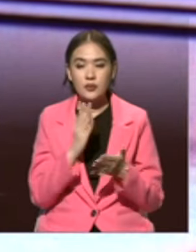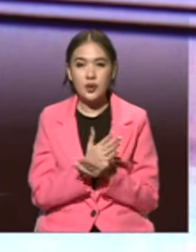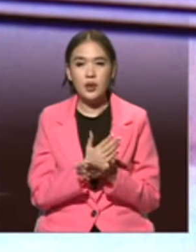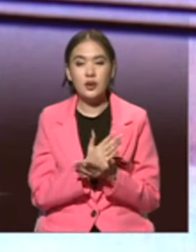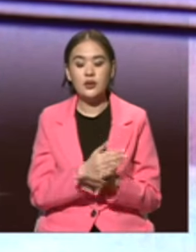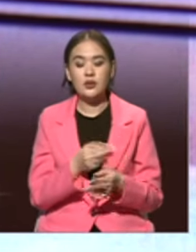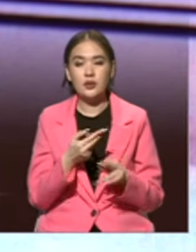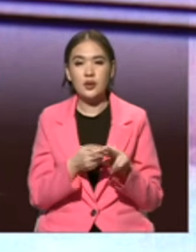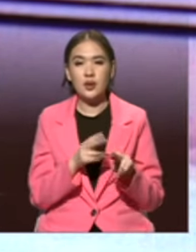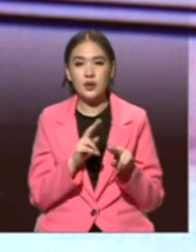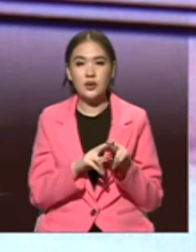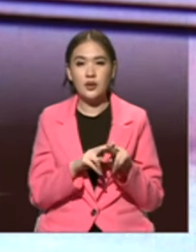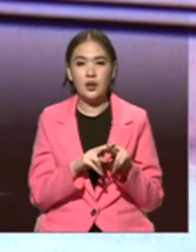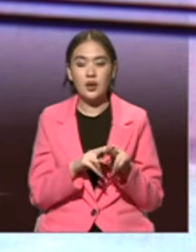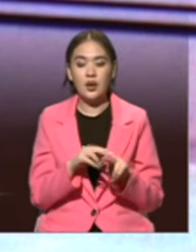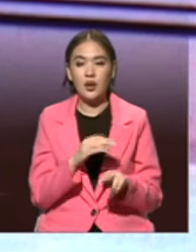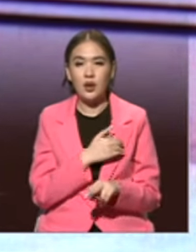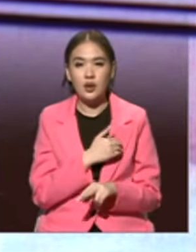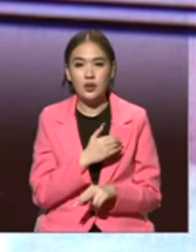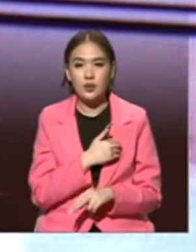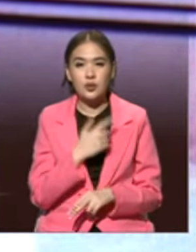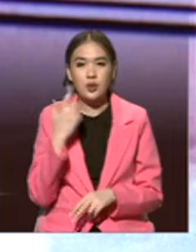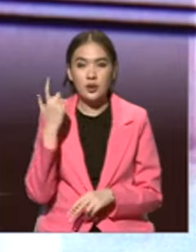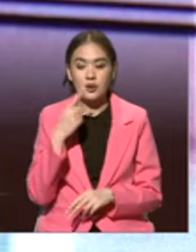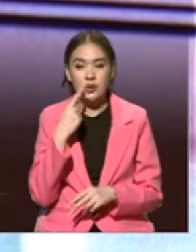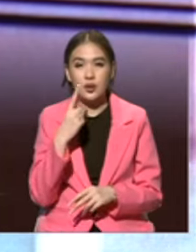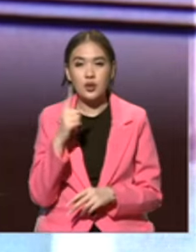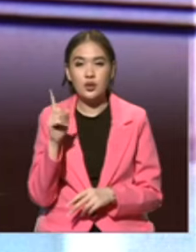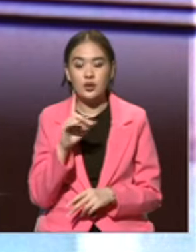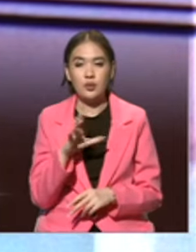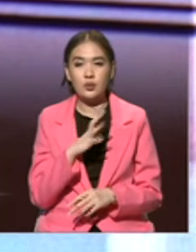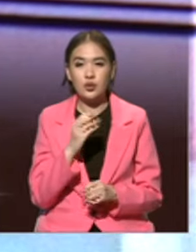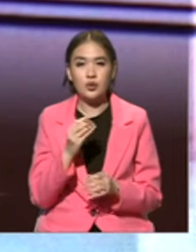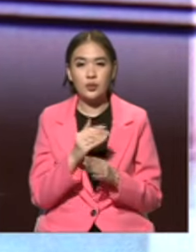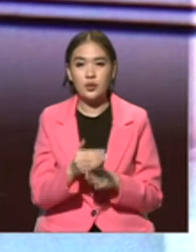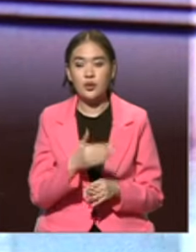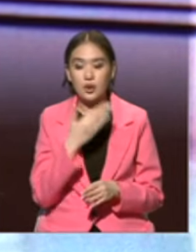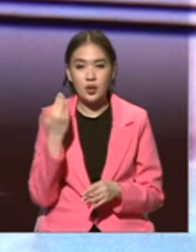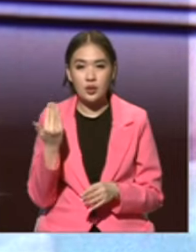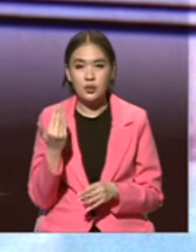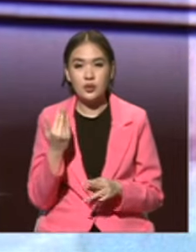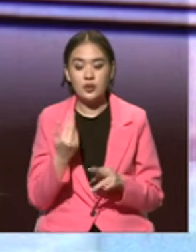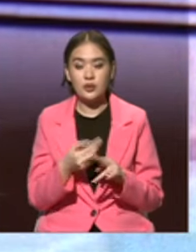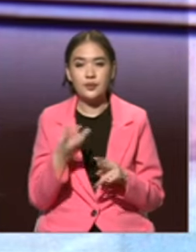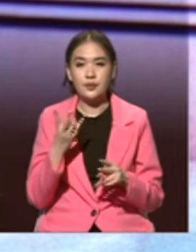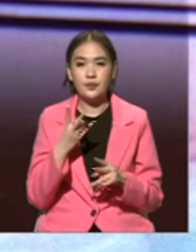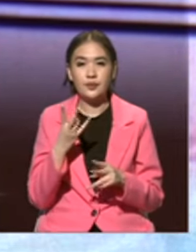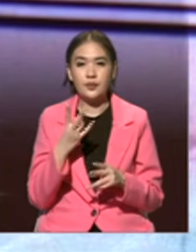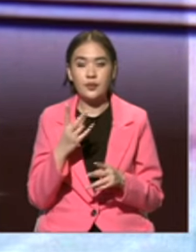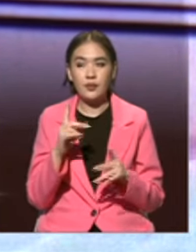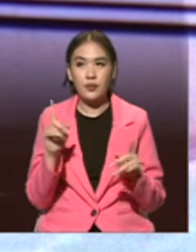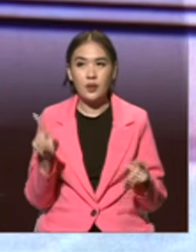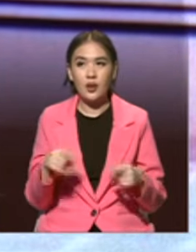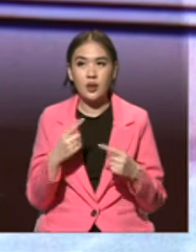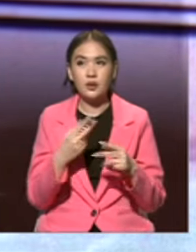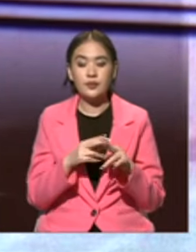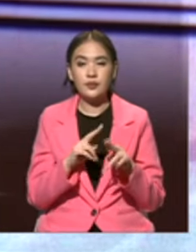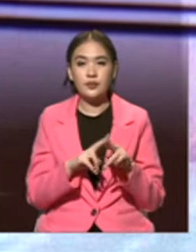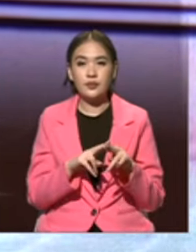азаматтарға, мал иелеріне әлі де кеш емес, мал басын бірделену керек. Неге десең, ол